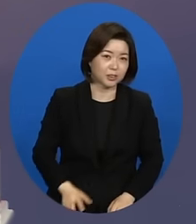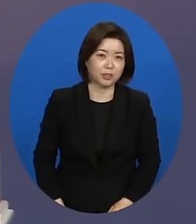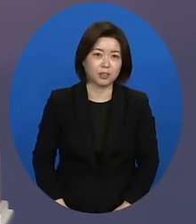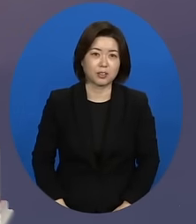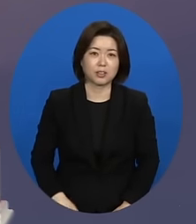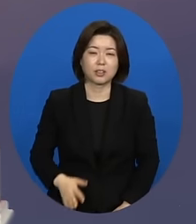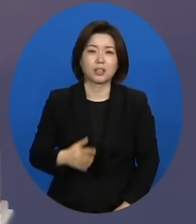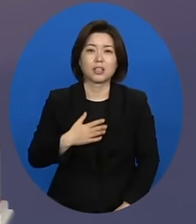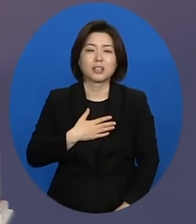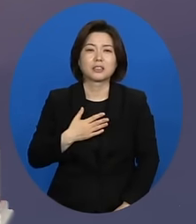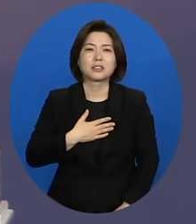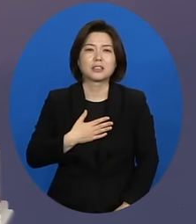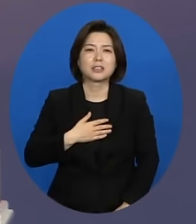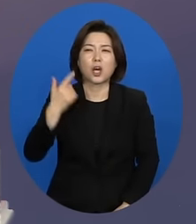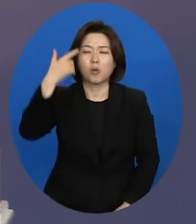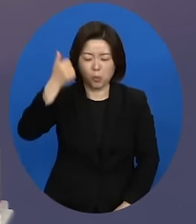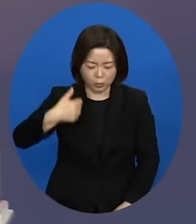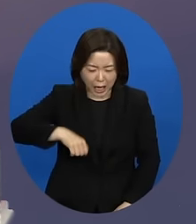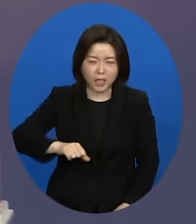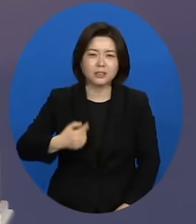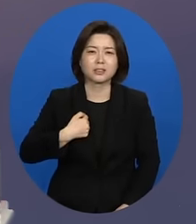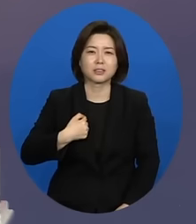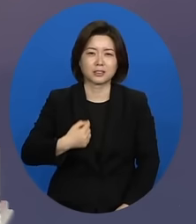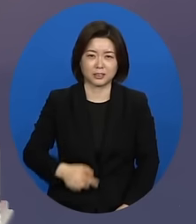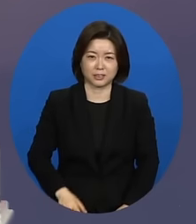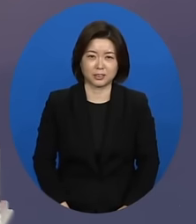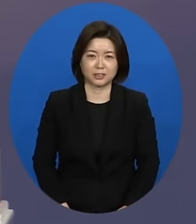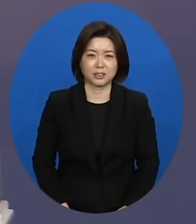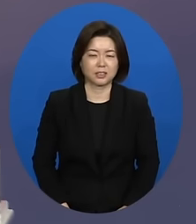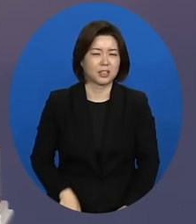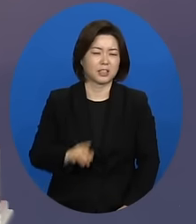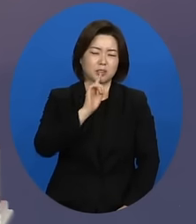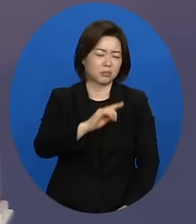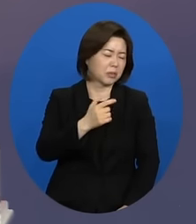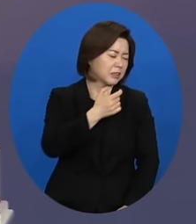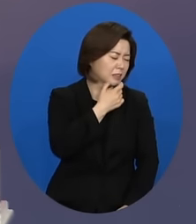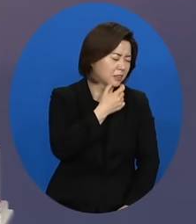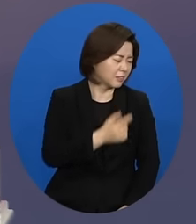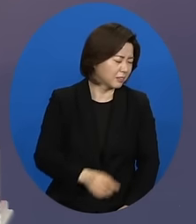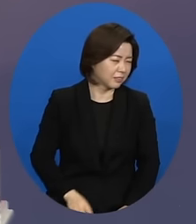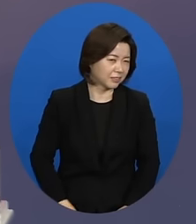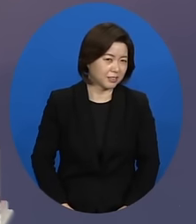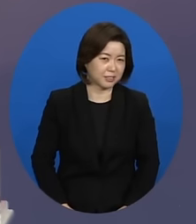손자예요. 목사 아들이에요. 그런 말이 싫어.